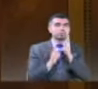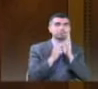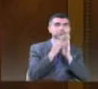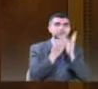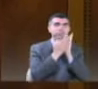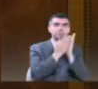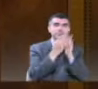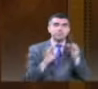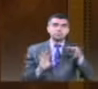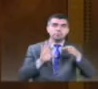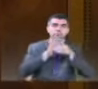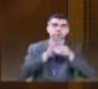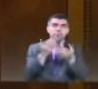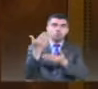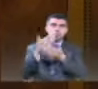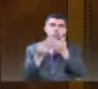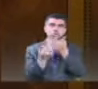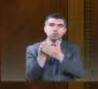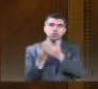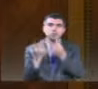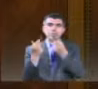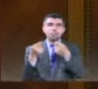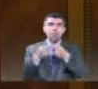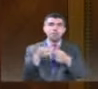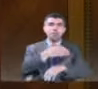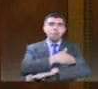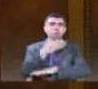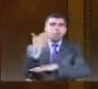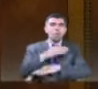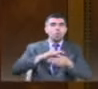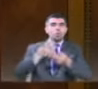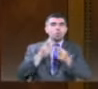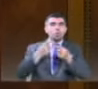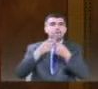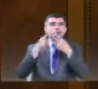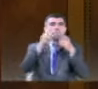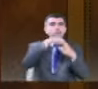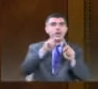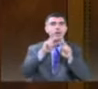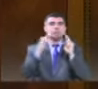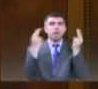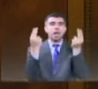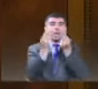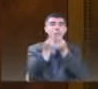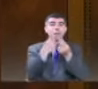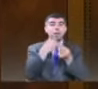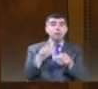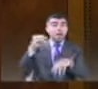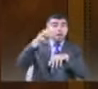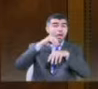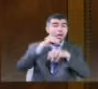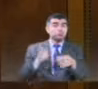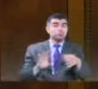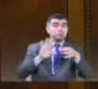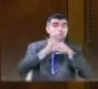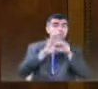إبرام اتفاقيات للشراكة والتبادل الحر مع مجموعة من البلدان، ومن تكثيف شبكة الشراكات مع